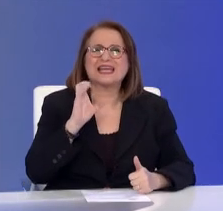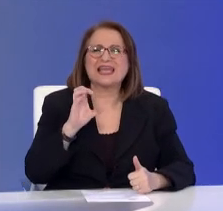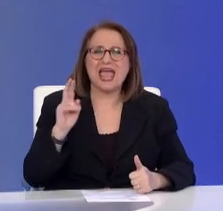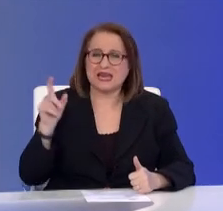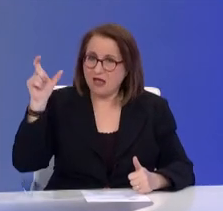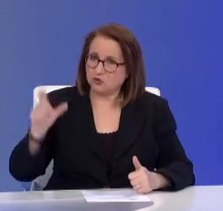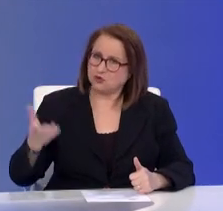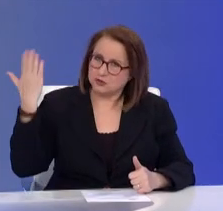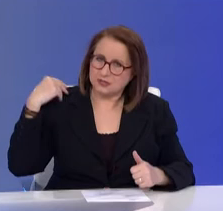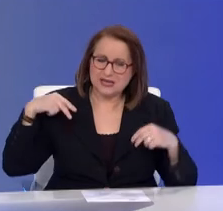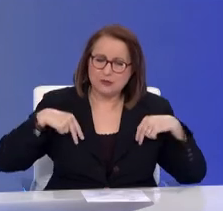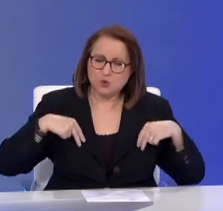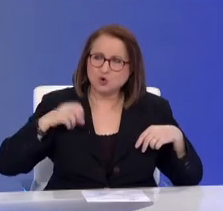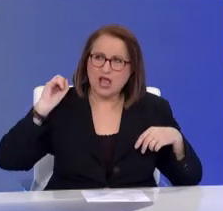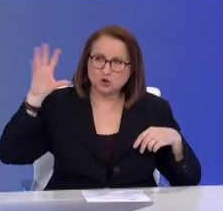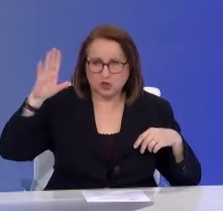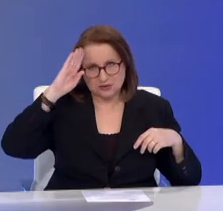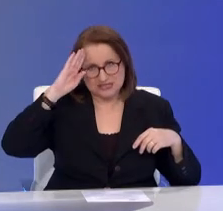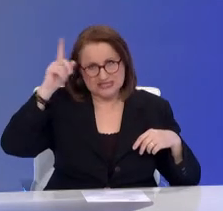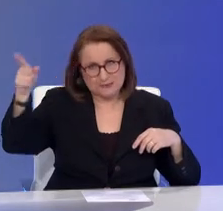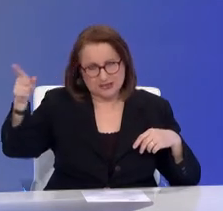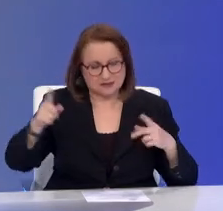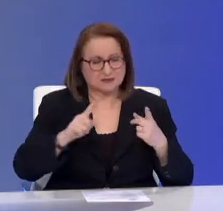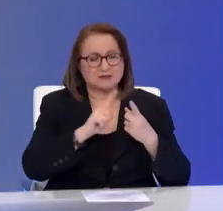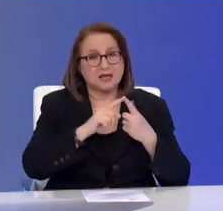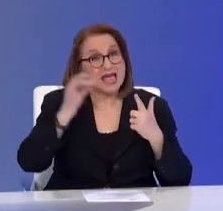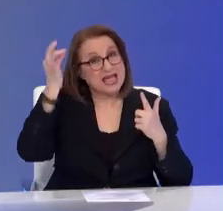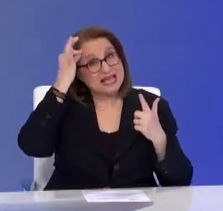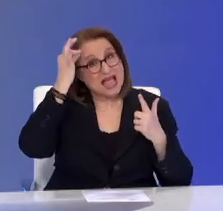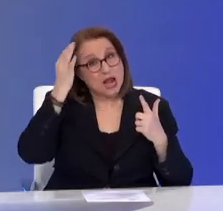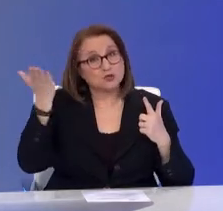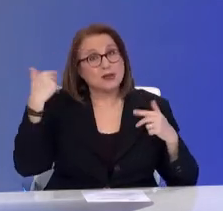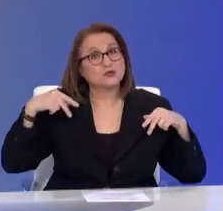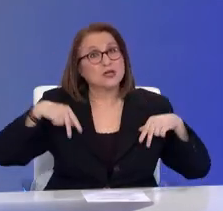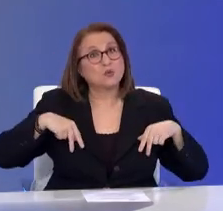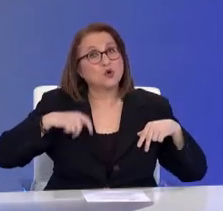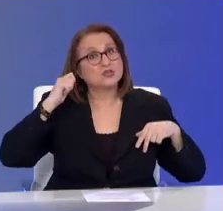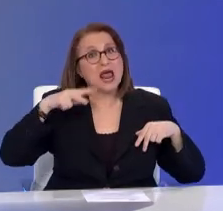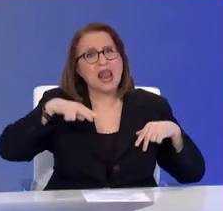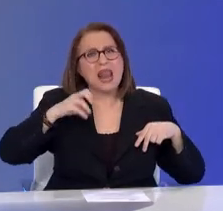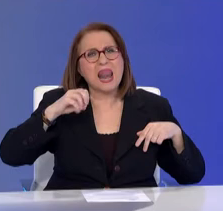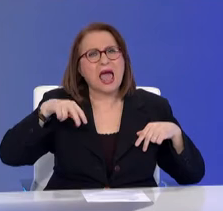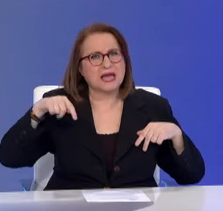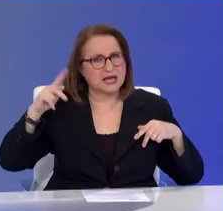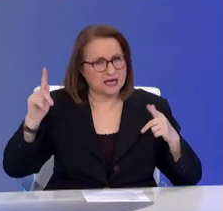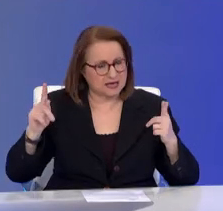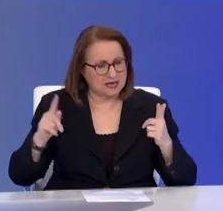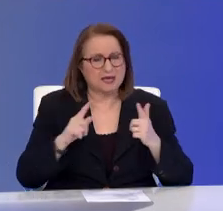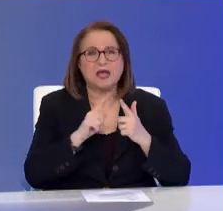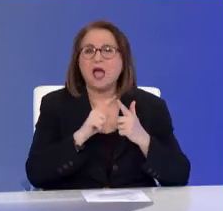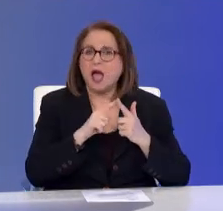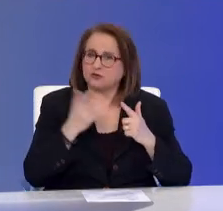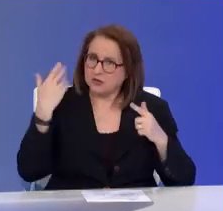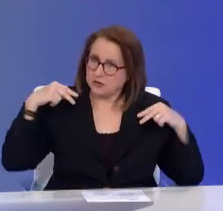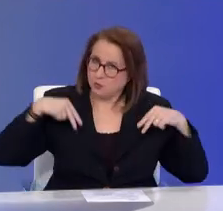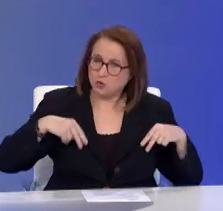και υπουργό εξωτερικών των ΗΠΑ, τον Γάλλο πρώην υπουργό Ζακ Λάγκ, ο οποίος υπήρξε